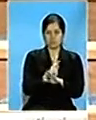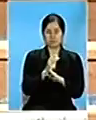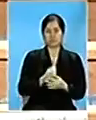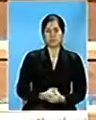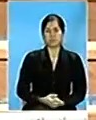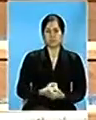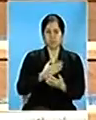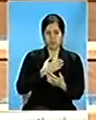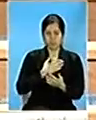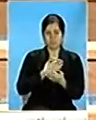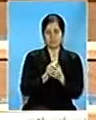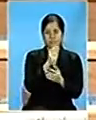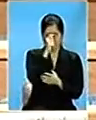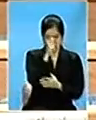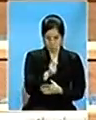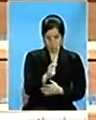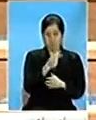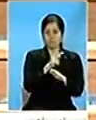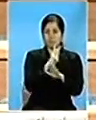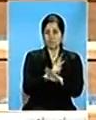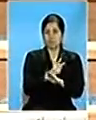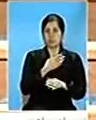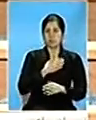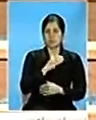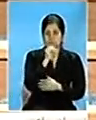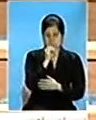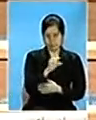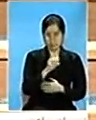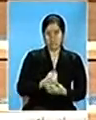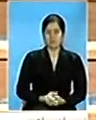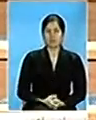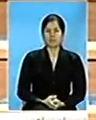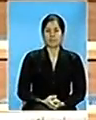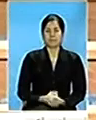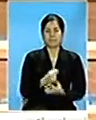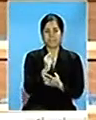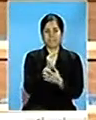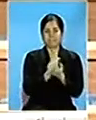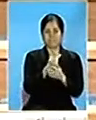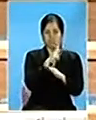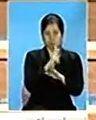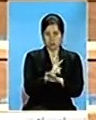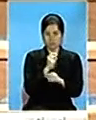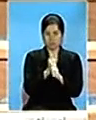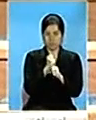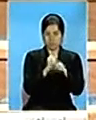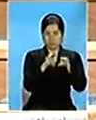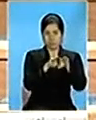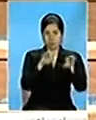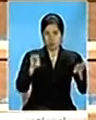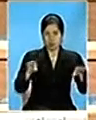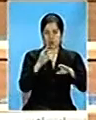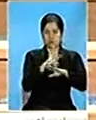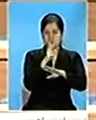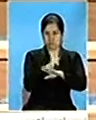ด้วยความเคารพท่านประธานและกราบยืนยันว่าเคารพจริงๆซึ่งท่านประธานได้ทำหน้าที่มาตรฐานของความเป็นประธานที่ชัดเ